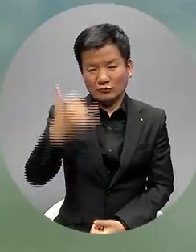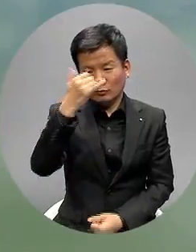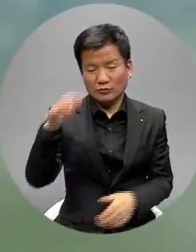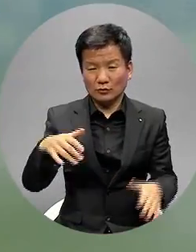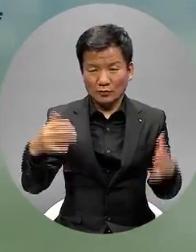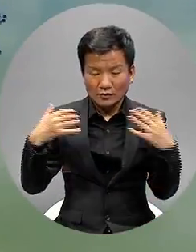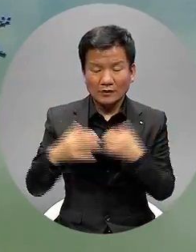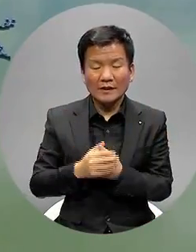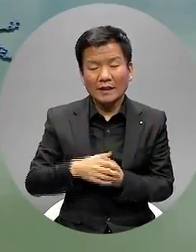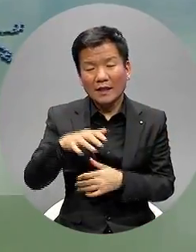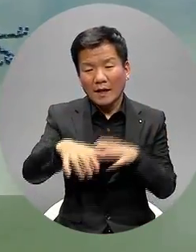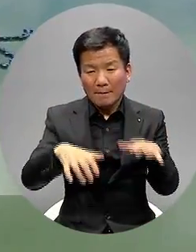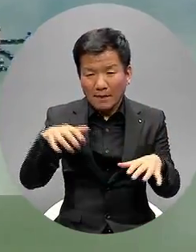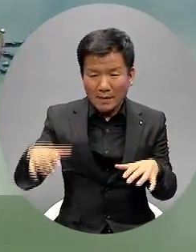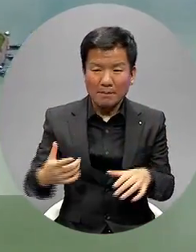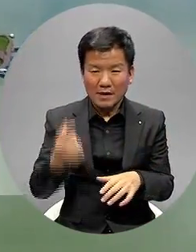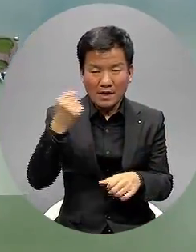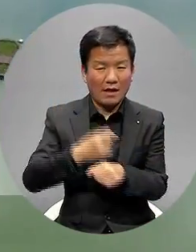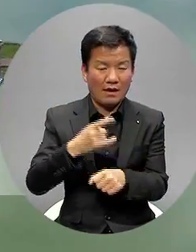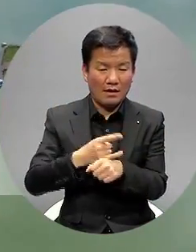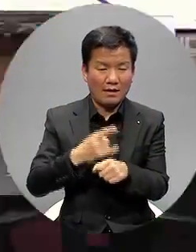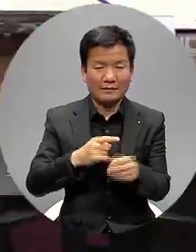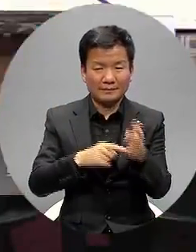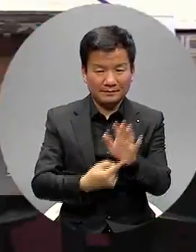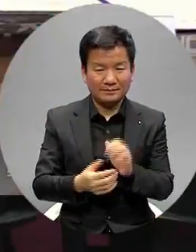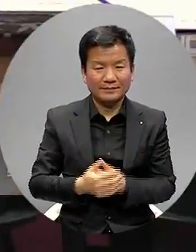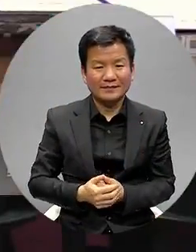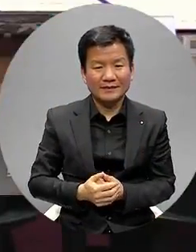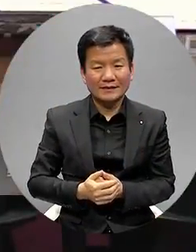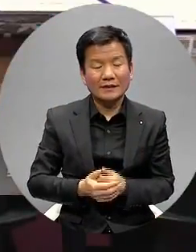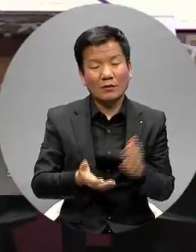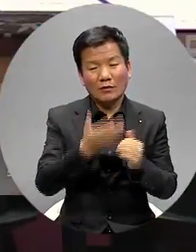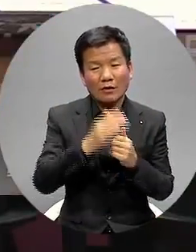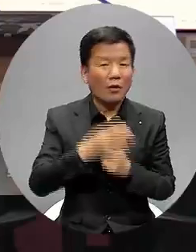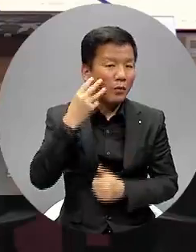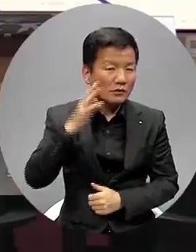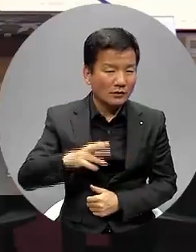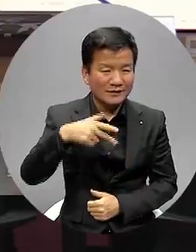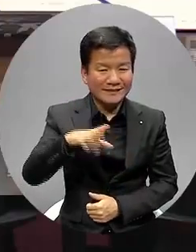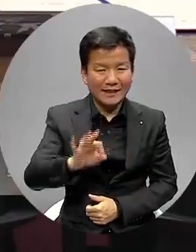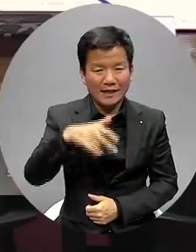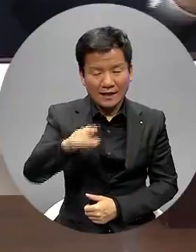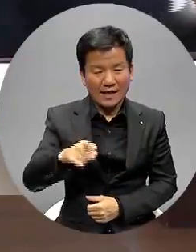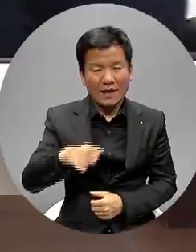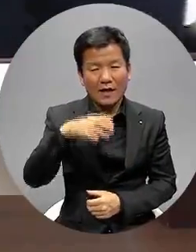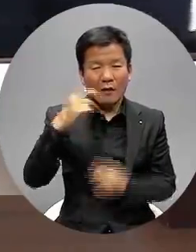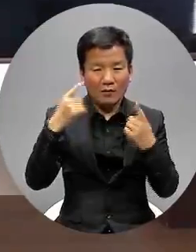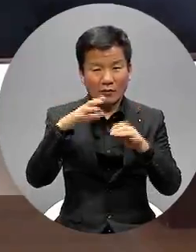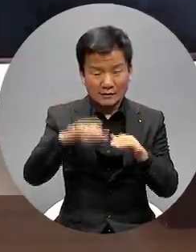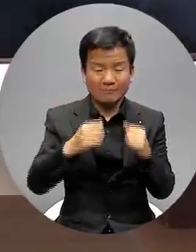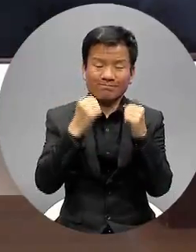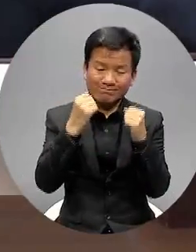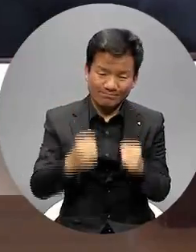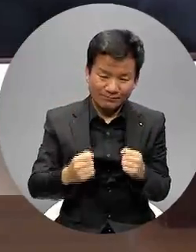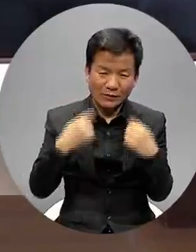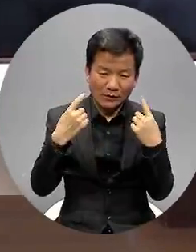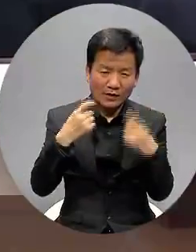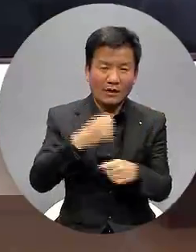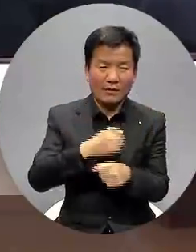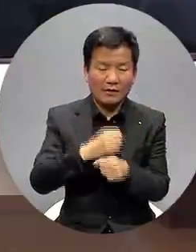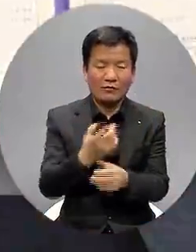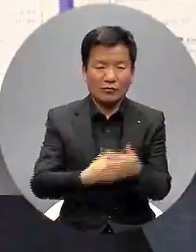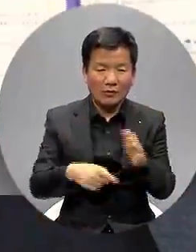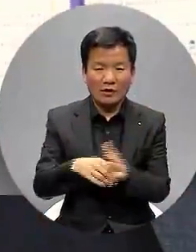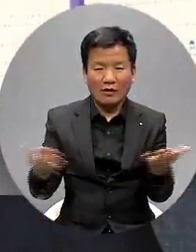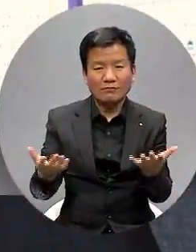충청북도는 대청호 개발에 속도를 내고 있습니다. 대청호 상류에 옥천 장계 관광지를 개발해 체류형 관광지로 만들기